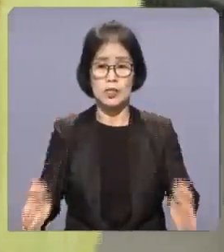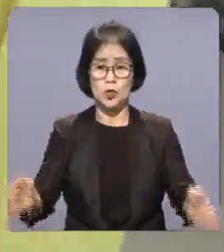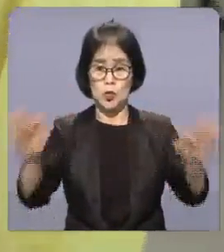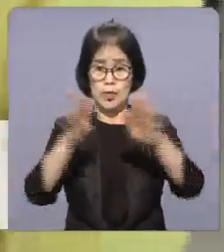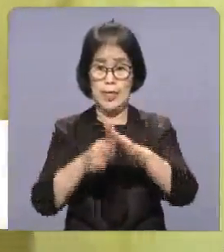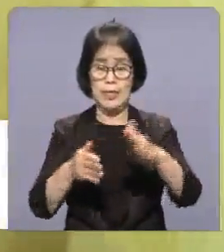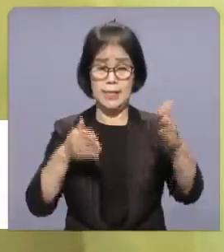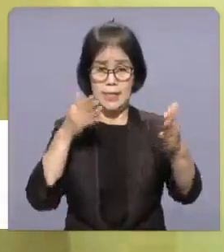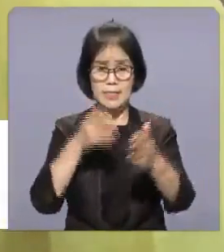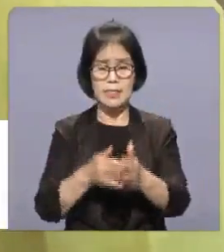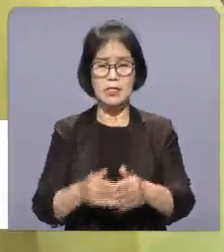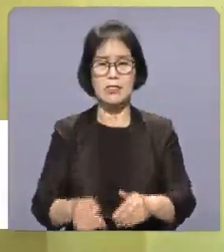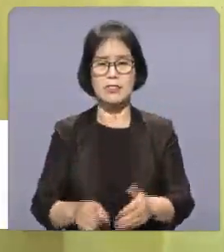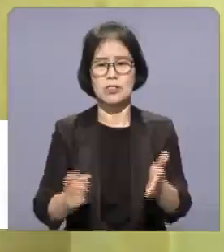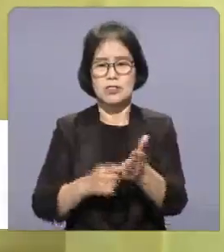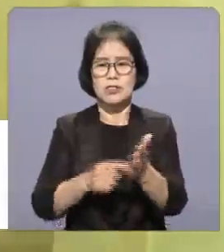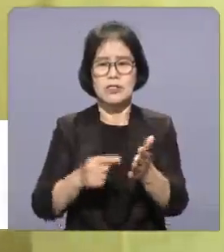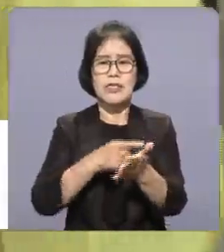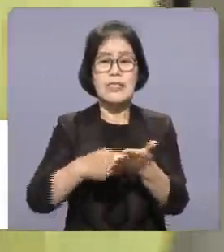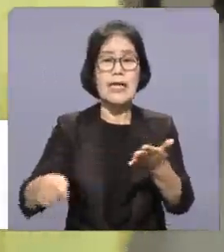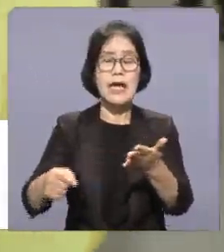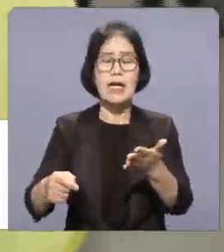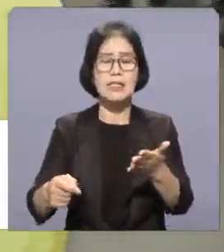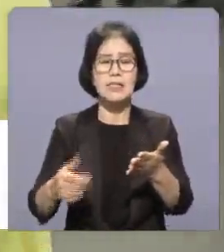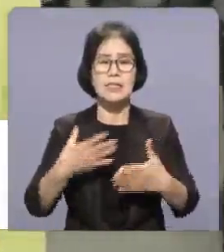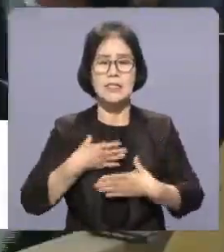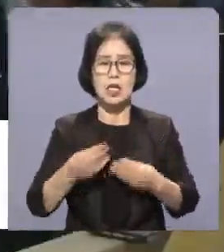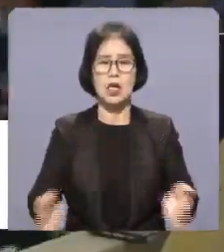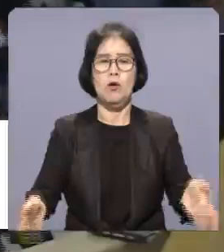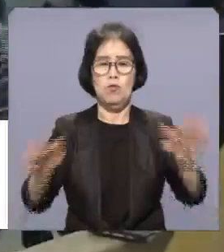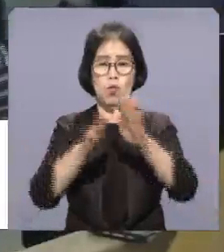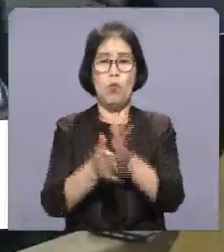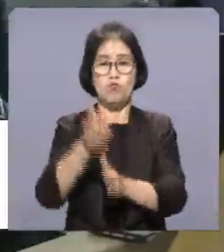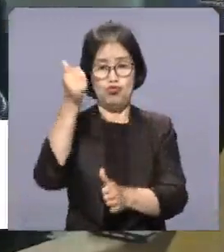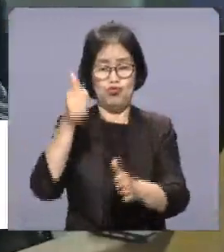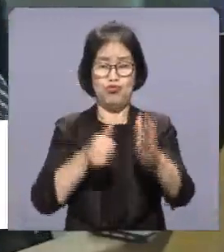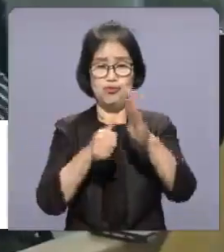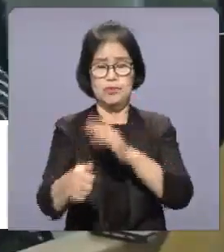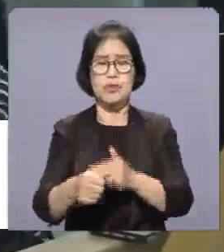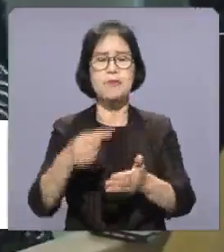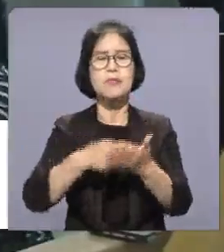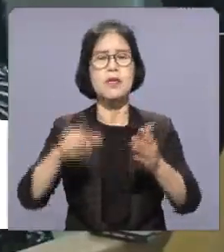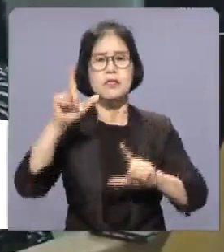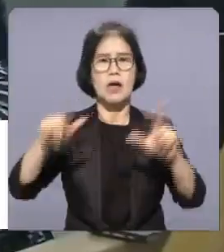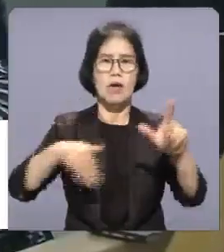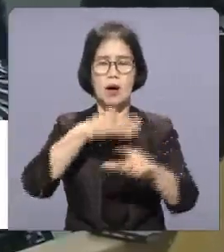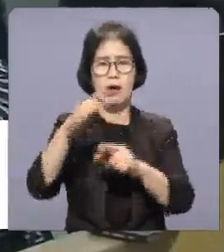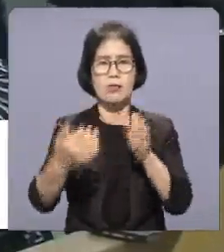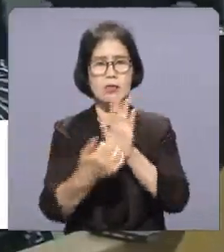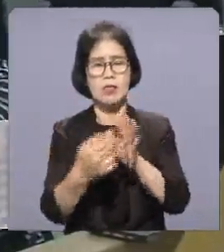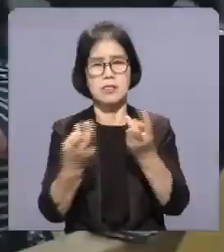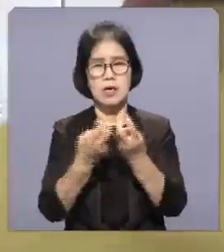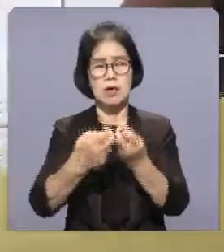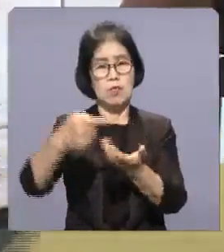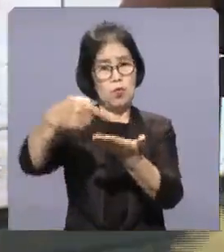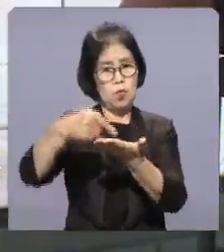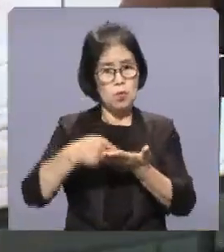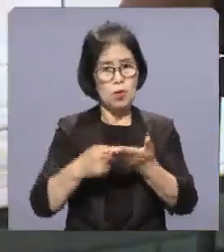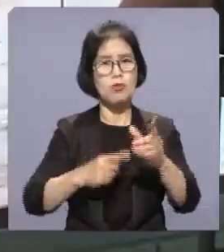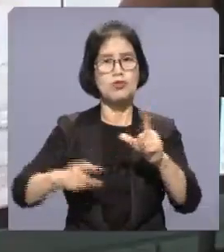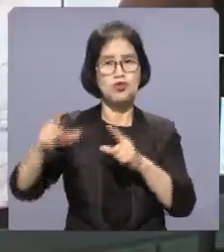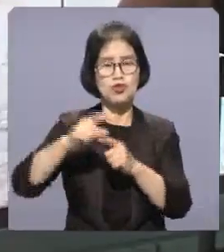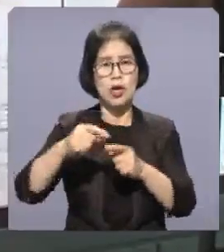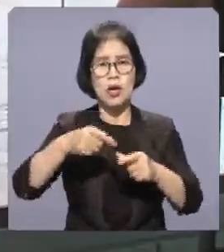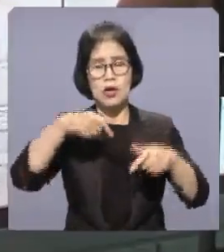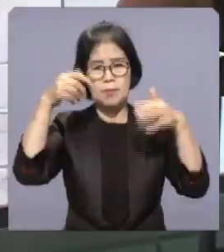김 지사는 서둘러 재난안전대책본부로 향했습니다. 피해 상황과 대책 등을 보고받고는 추가